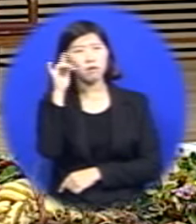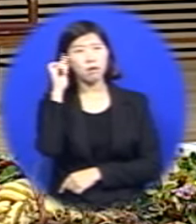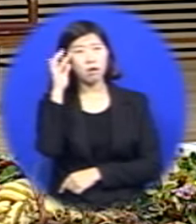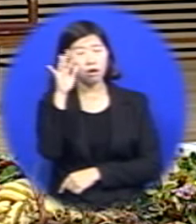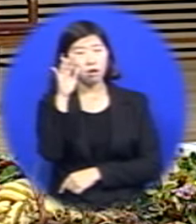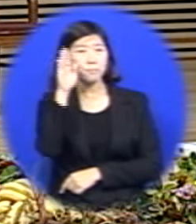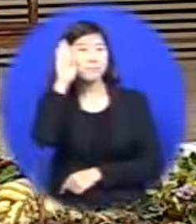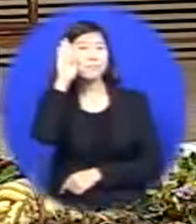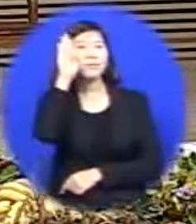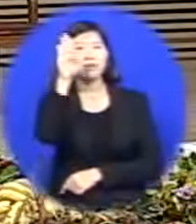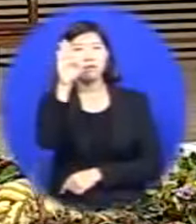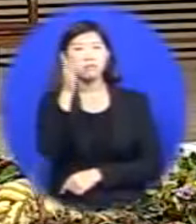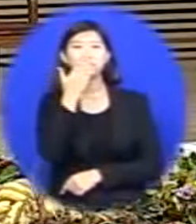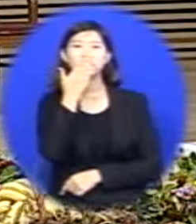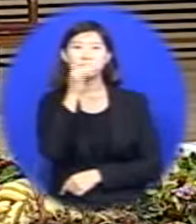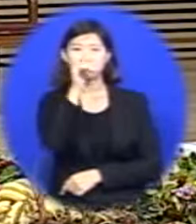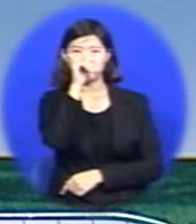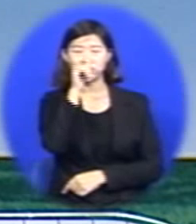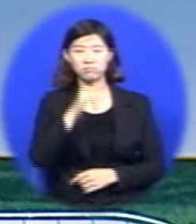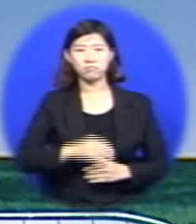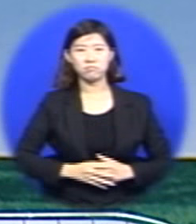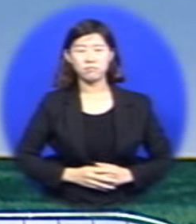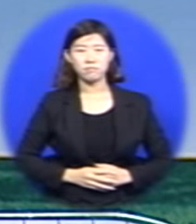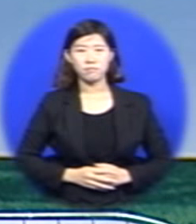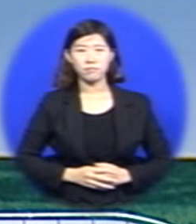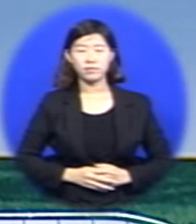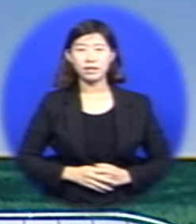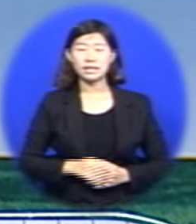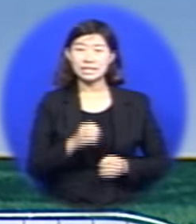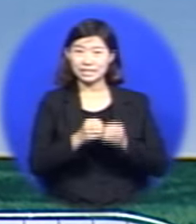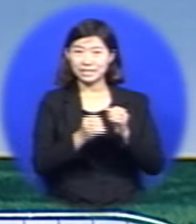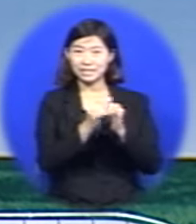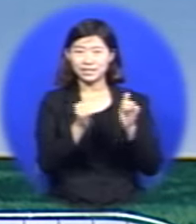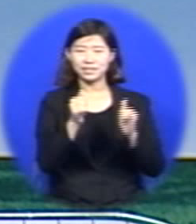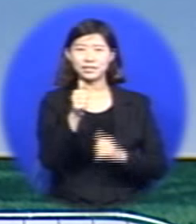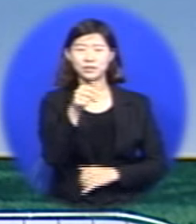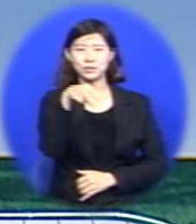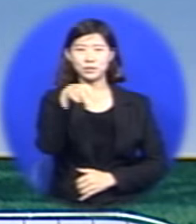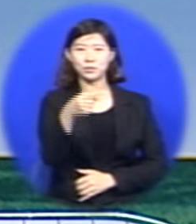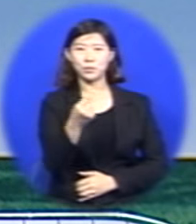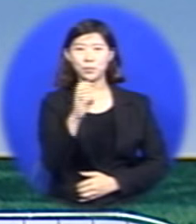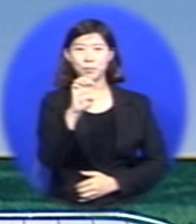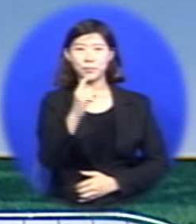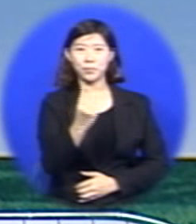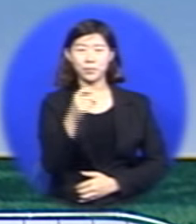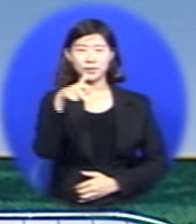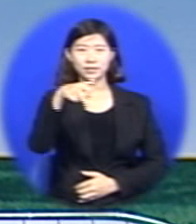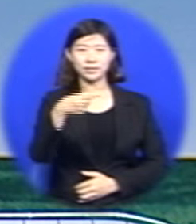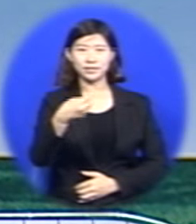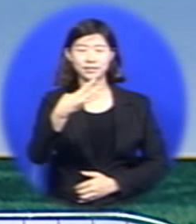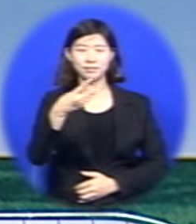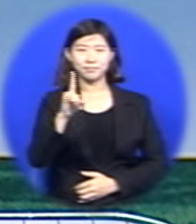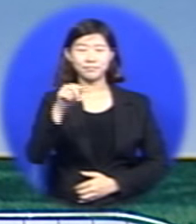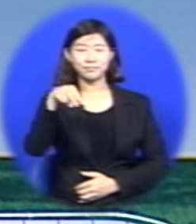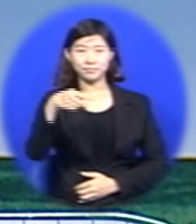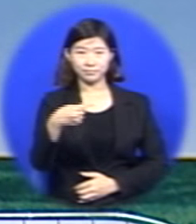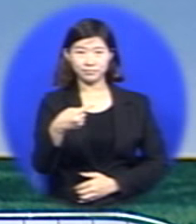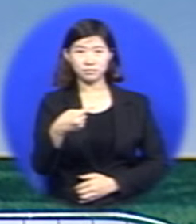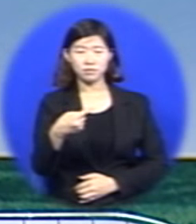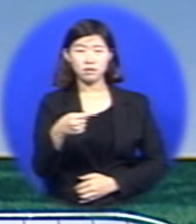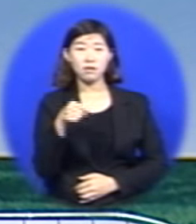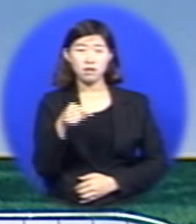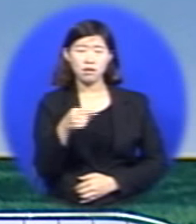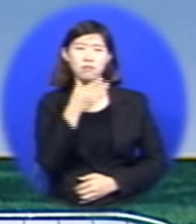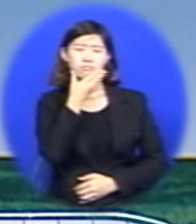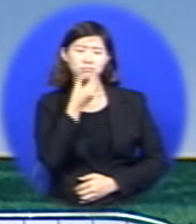했던 히랍의 시인이 있습니다. 소포클레스라고 하는 시인입니다. 3대 비극 시인 중에 한